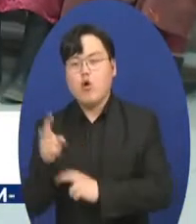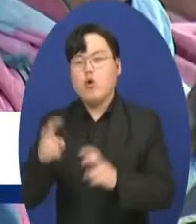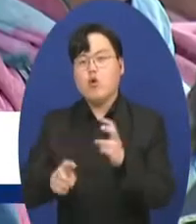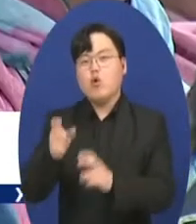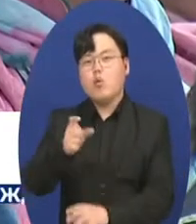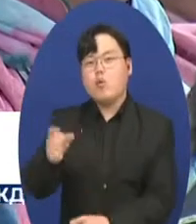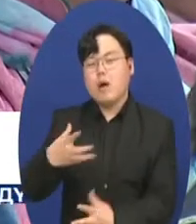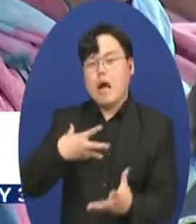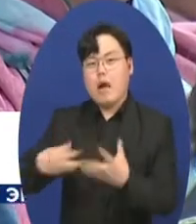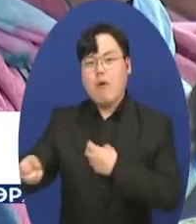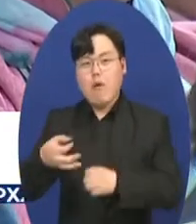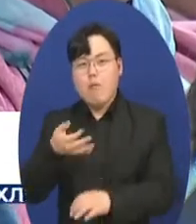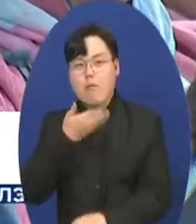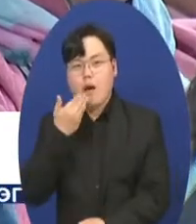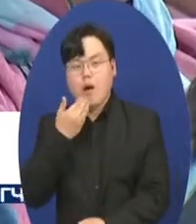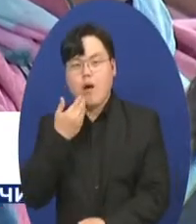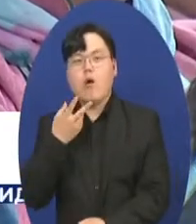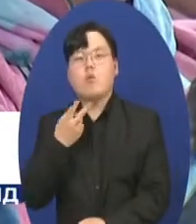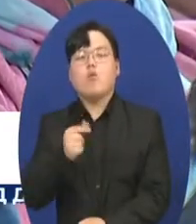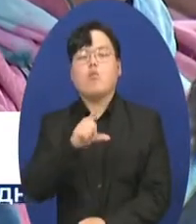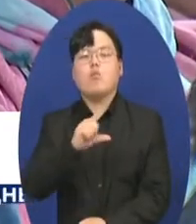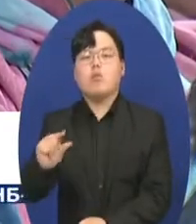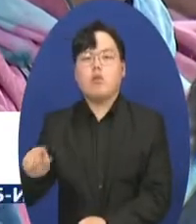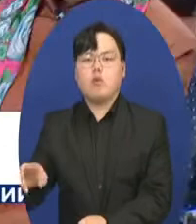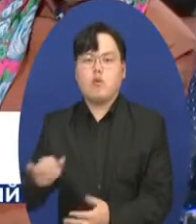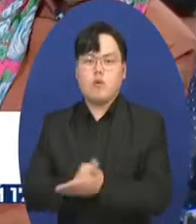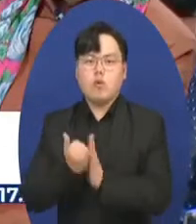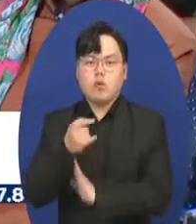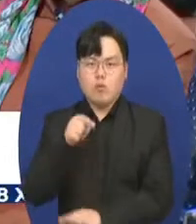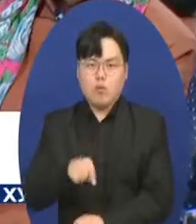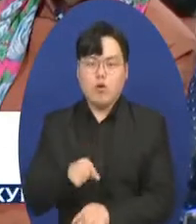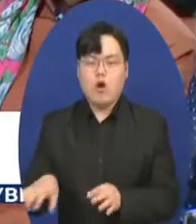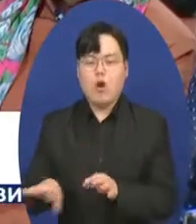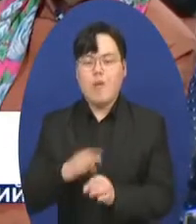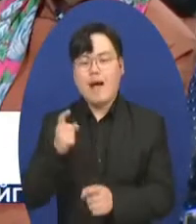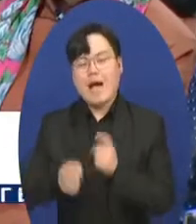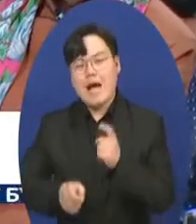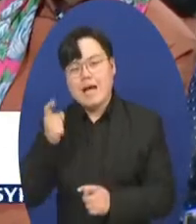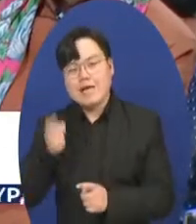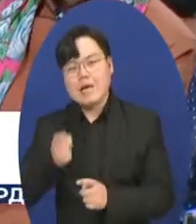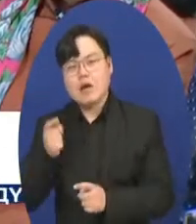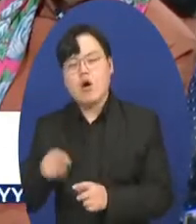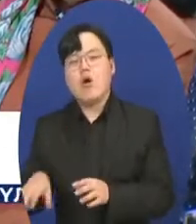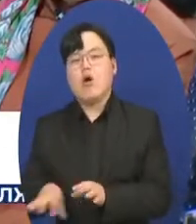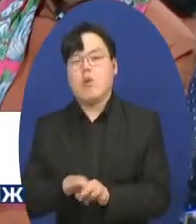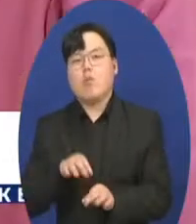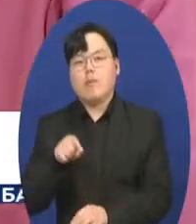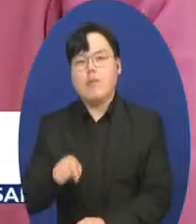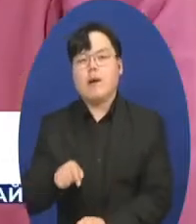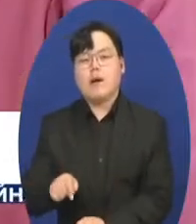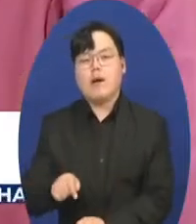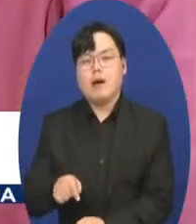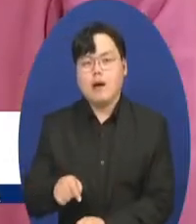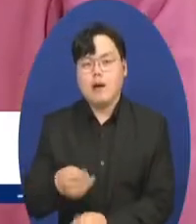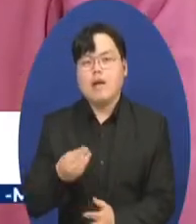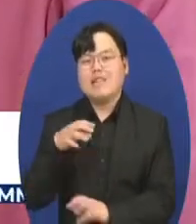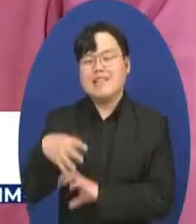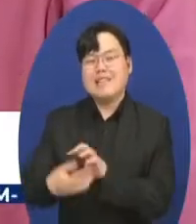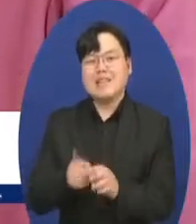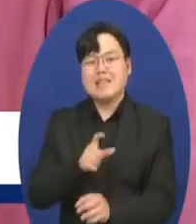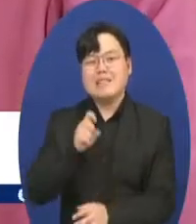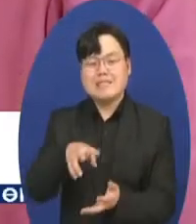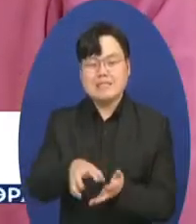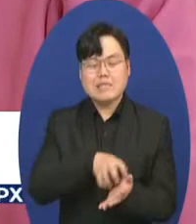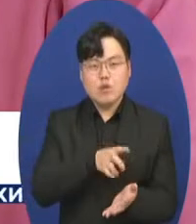хэмжээгээр авахгүй байгаа нь үн буурах шалтгааны нэг. Мөн үүндээр нэмээд ханшийн зөрүү нөлөөлж байгааг их сурвалжууд хэлж байна. Дэлхийн